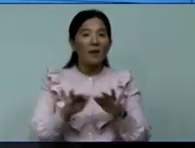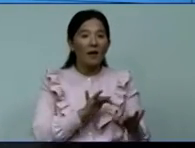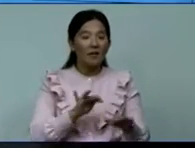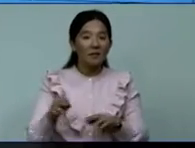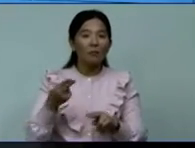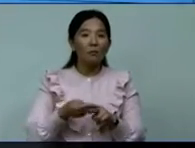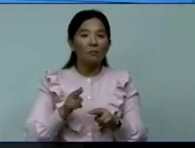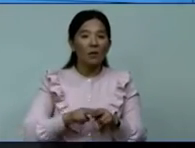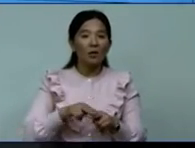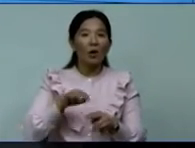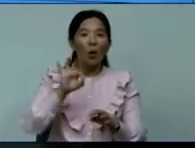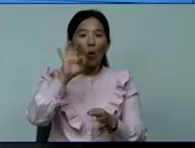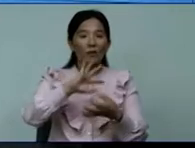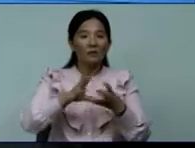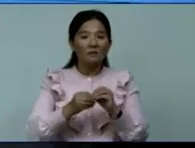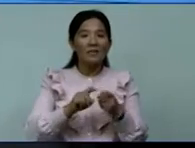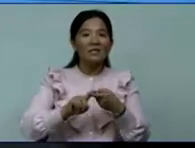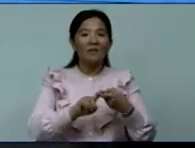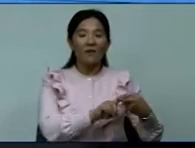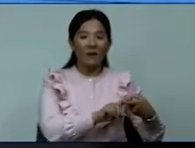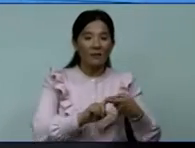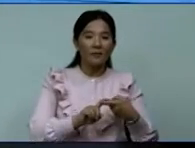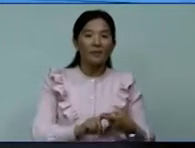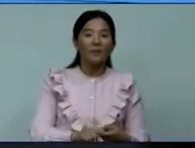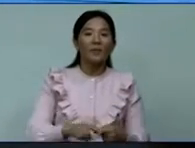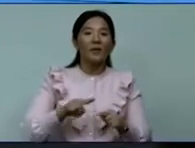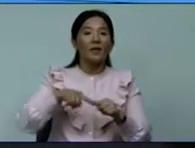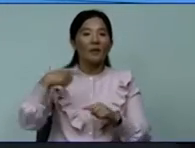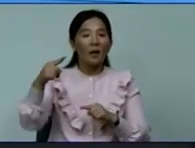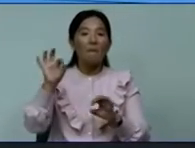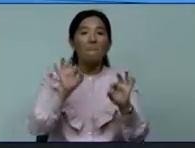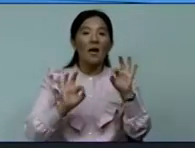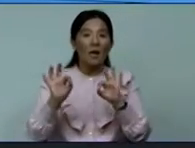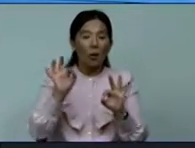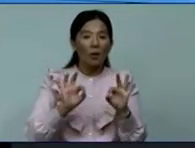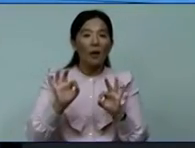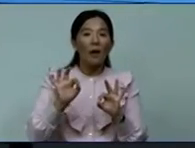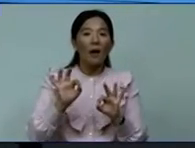образования донорно-акцепторной связи. Итак, молекула аммиака.